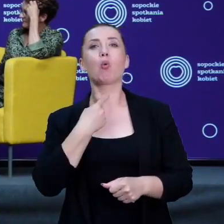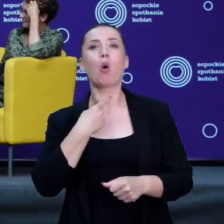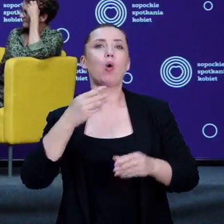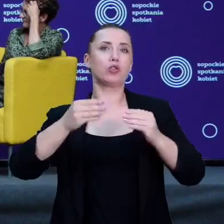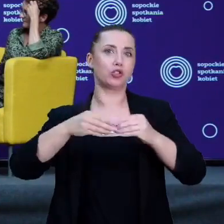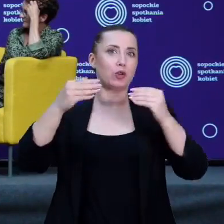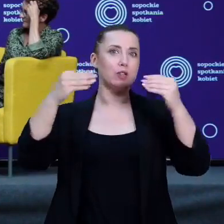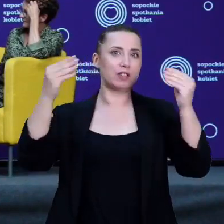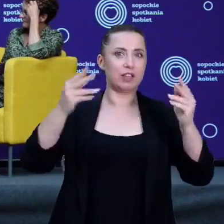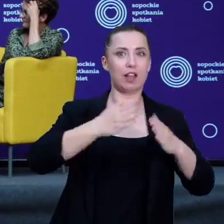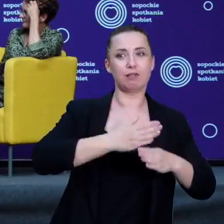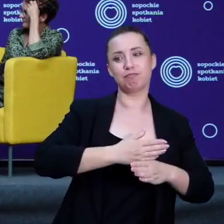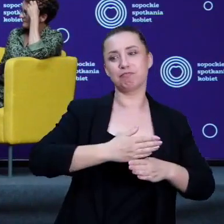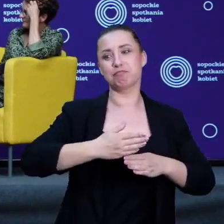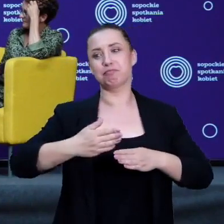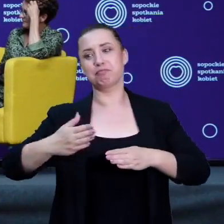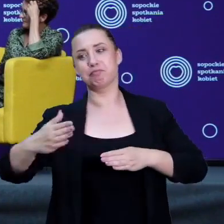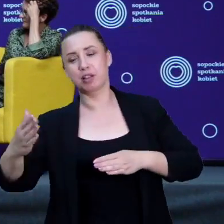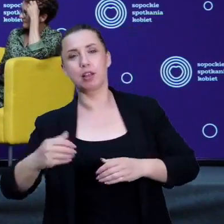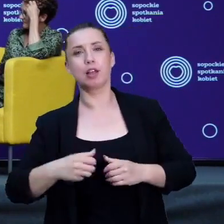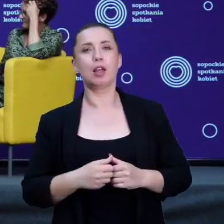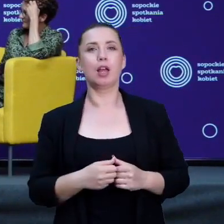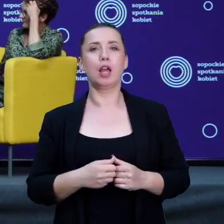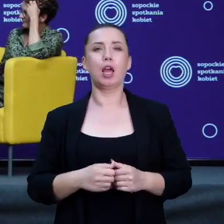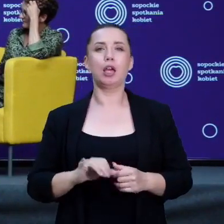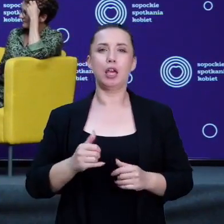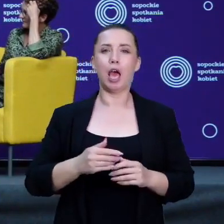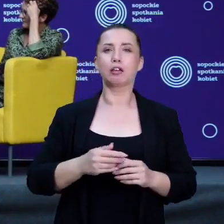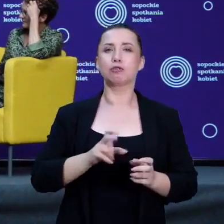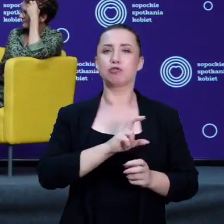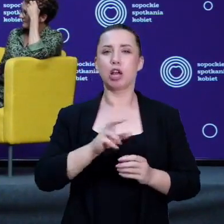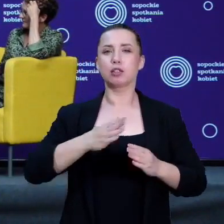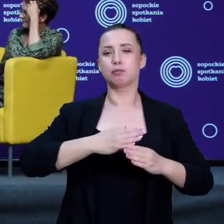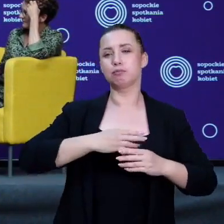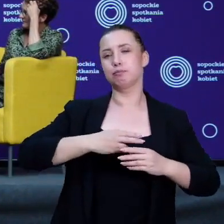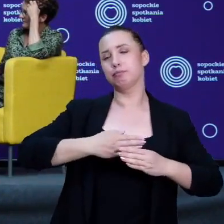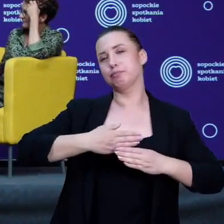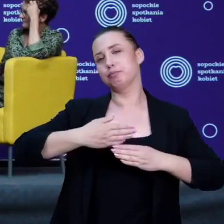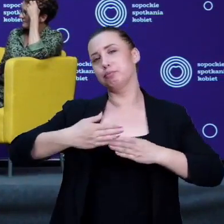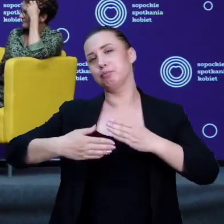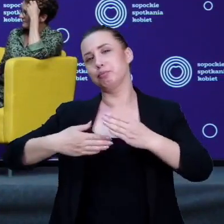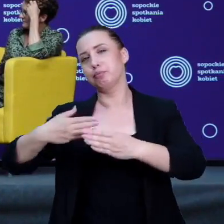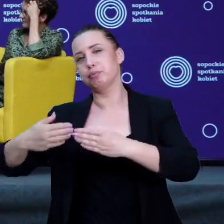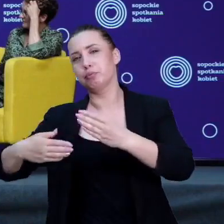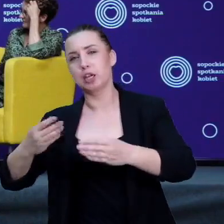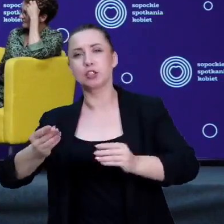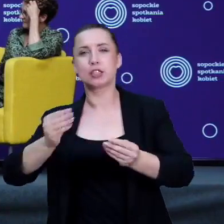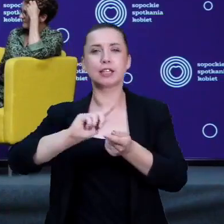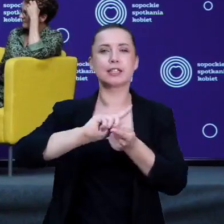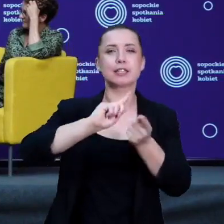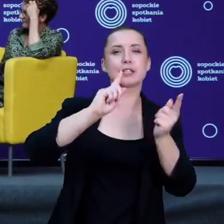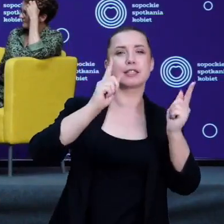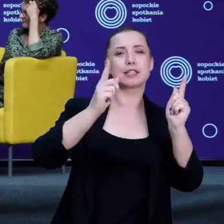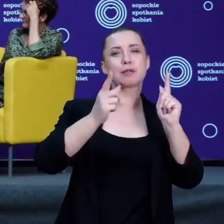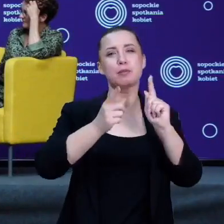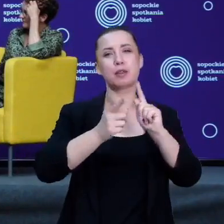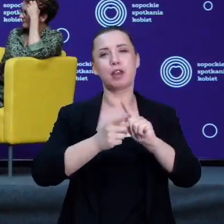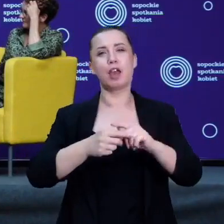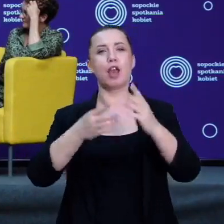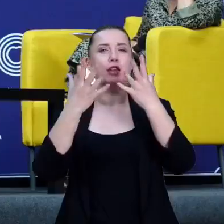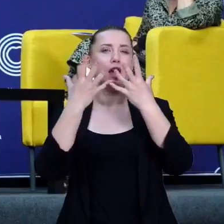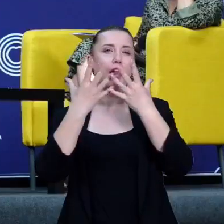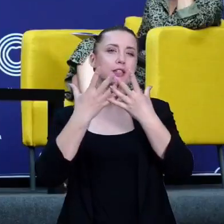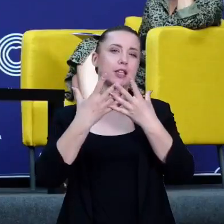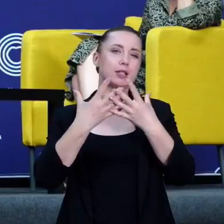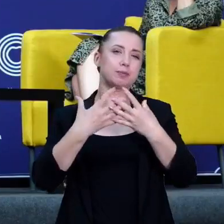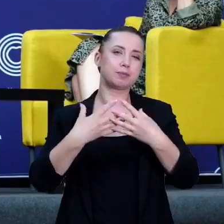czasem i że dopiero z czasem nabiera takich konkretnych alikwotów, takiej krągłości tego brzmienia,